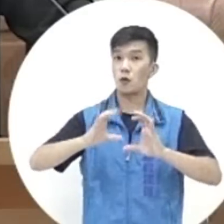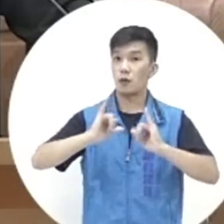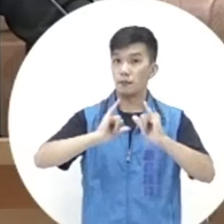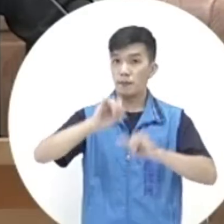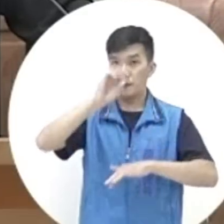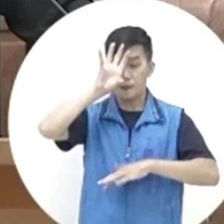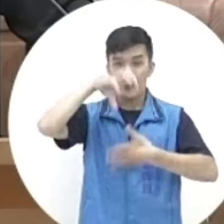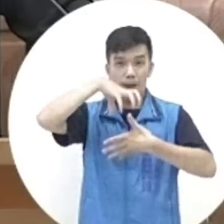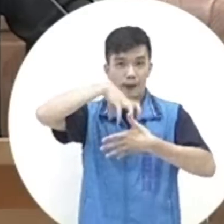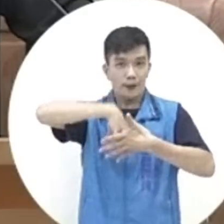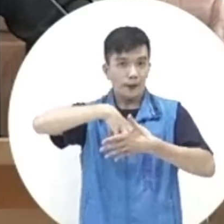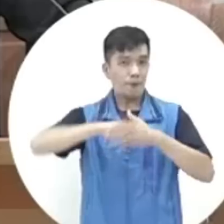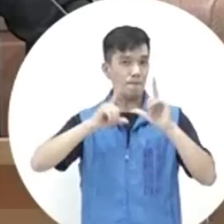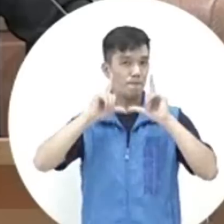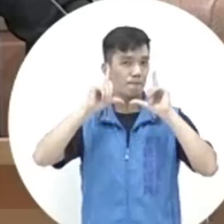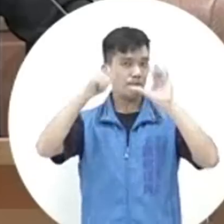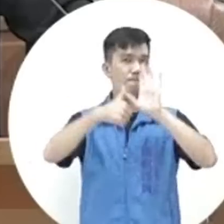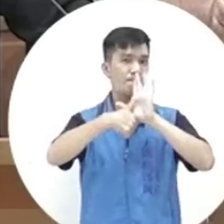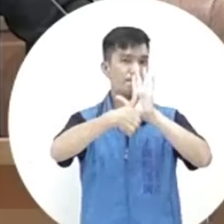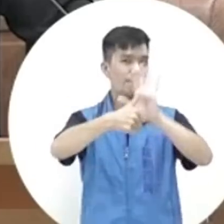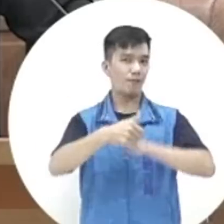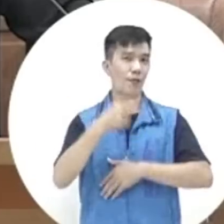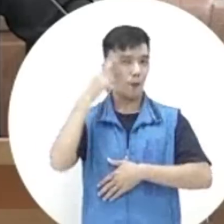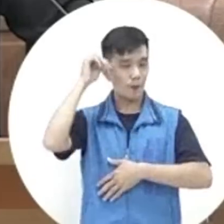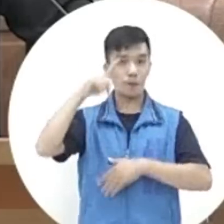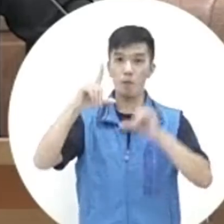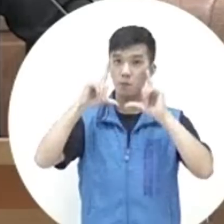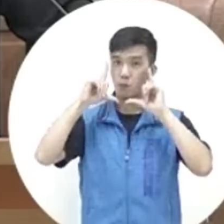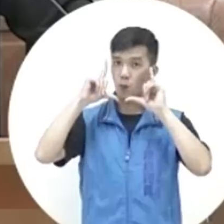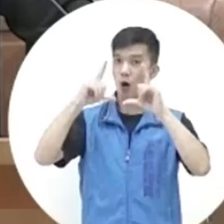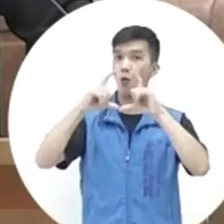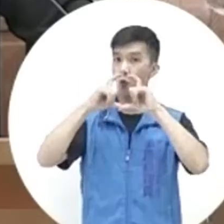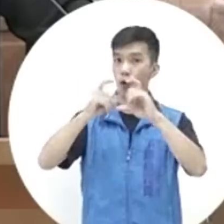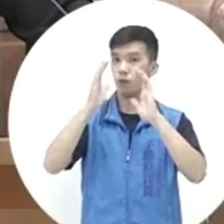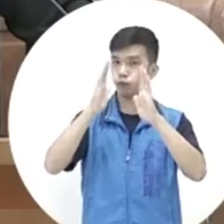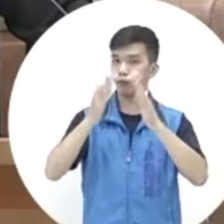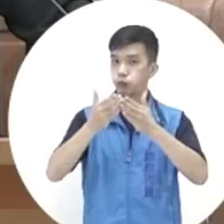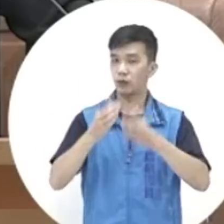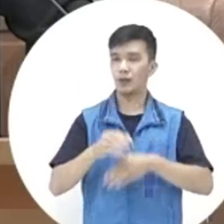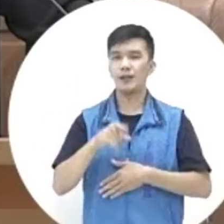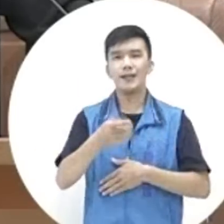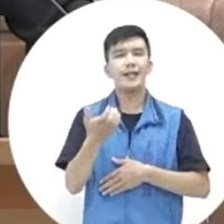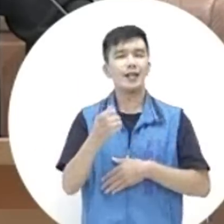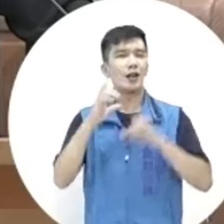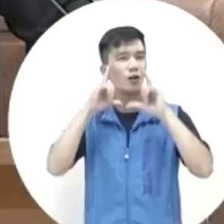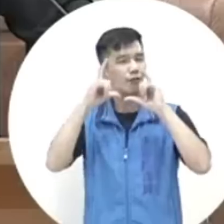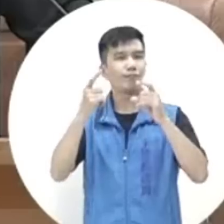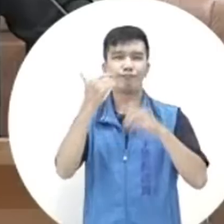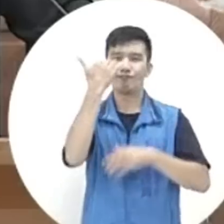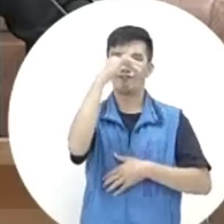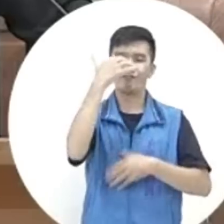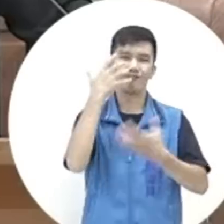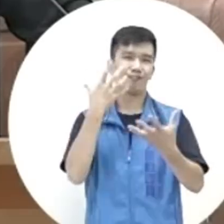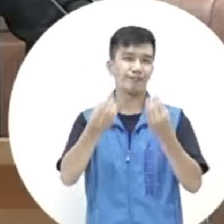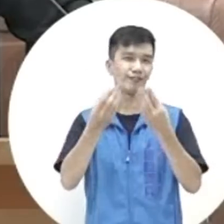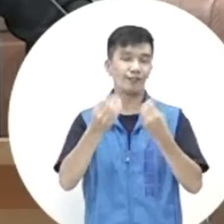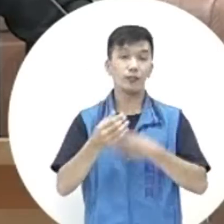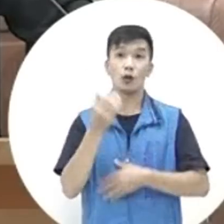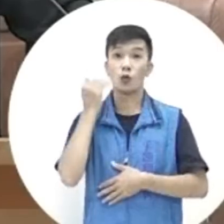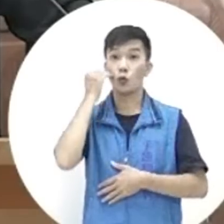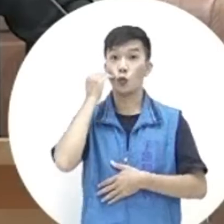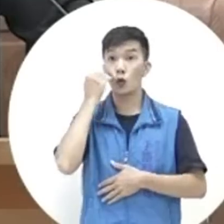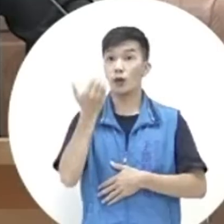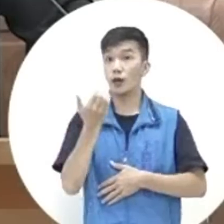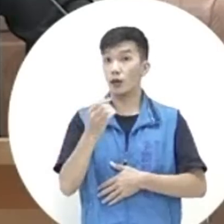这个闪耀的明星哦，我认为你应该要好好回答啊。我很怕你刚刚回答的哦不清不楚，要依照刚这样的逻辑听起